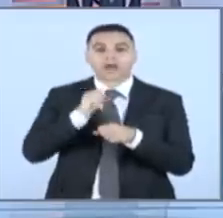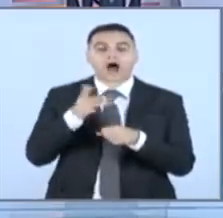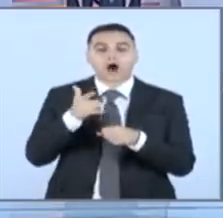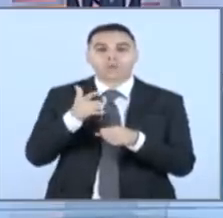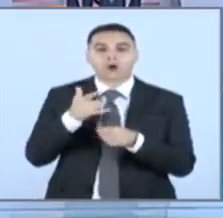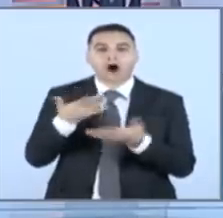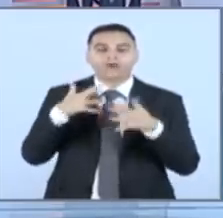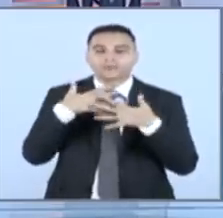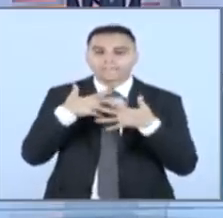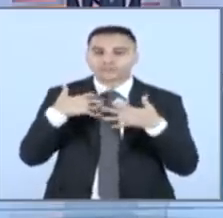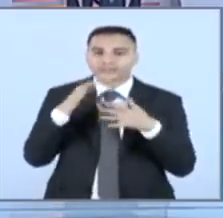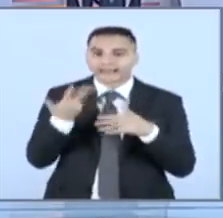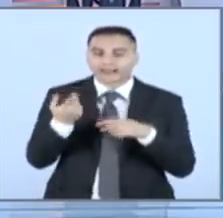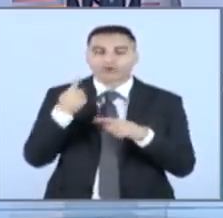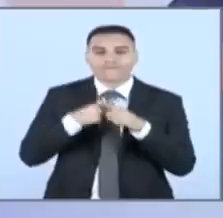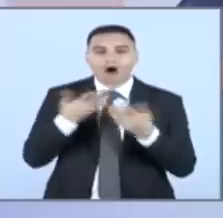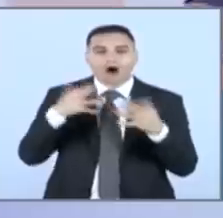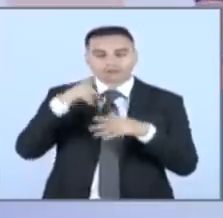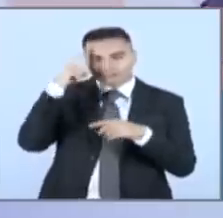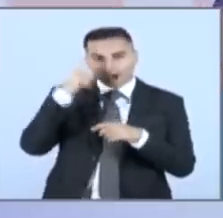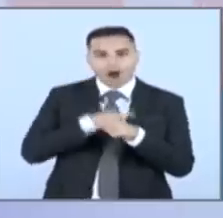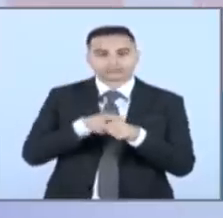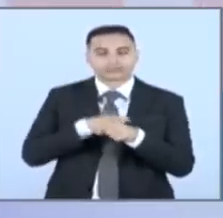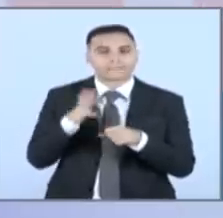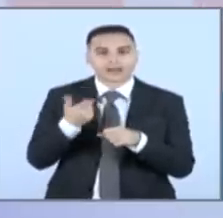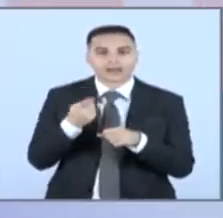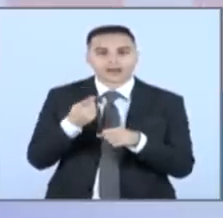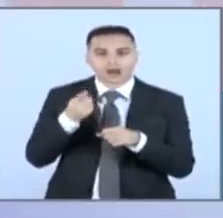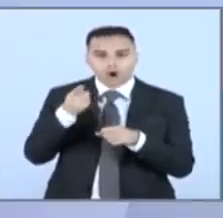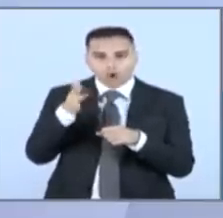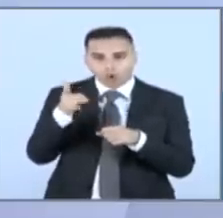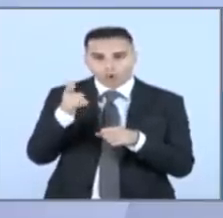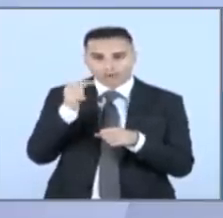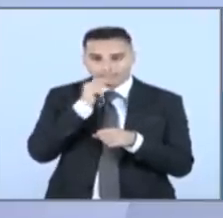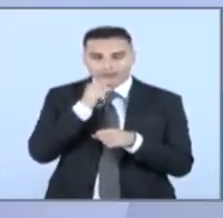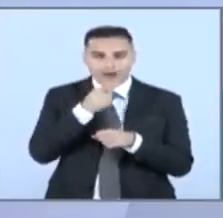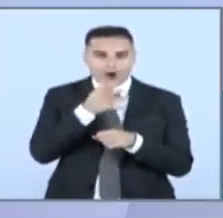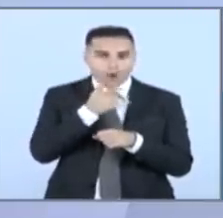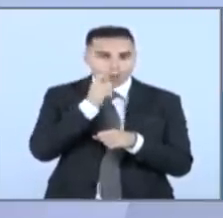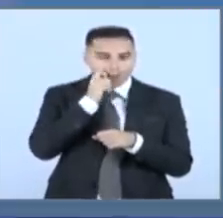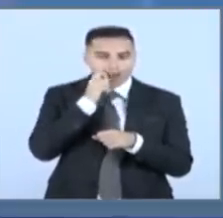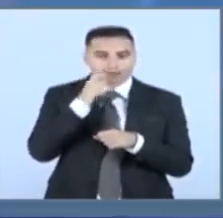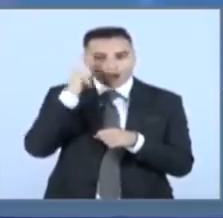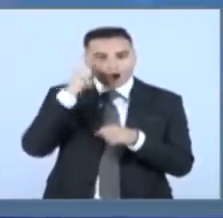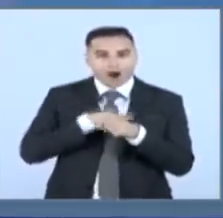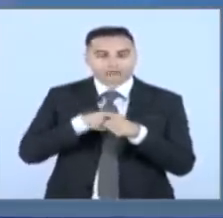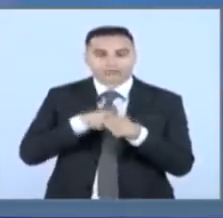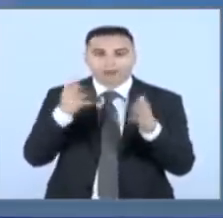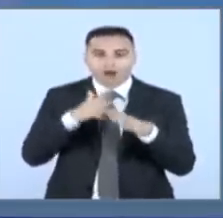وبتعصب اخوك؟ ايه اكتر حاجة بتبسط اختك وبتعصب اختك؟